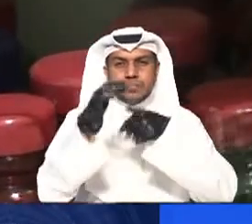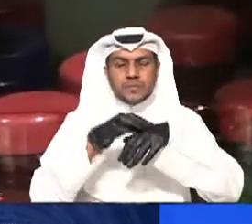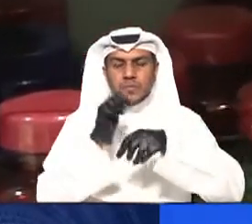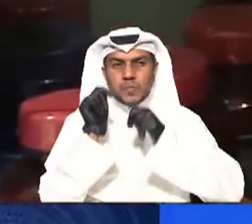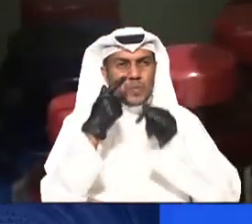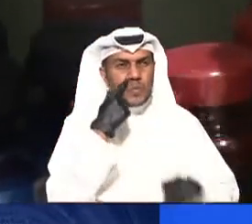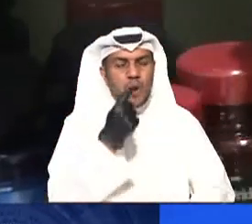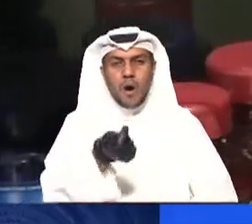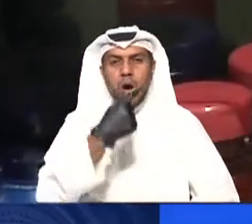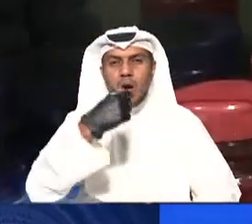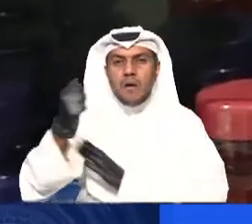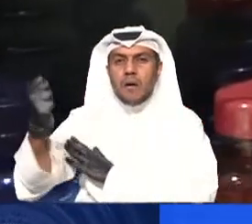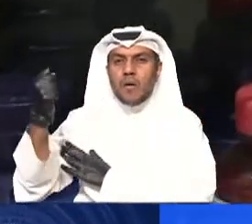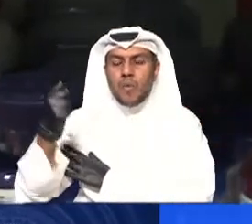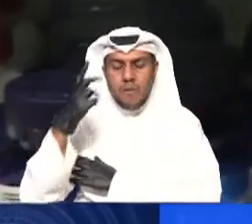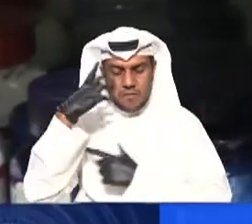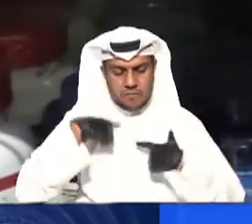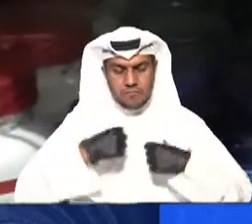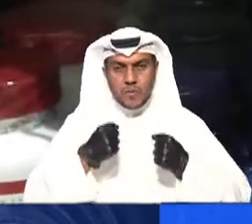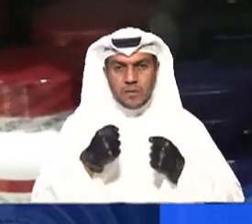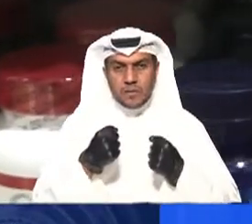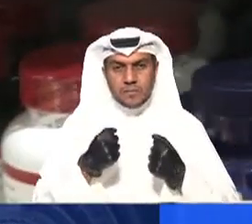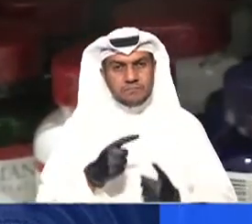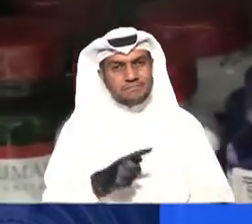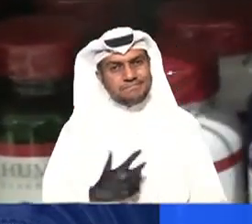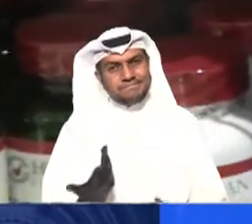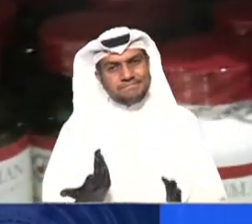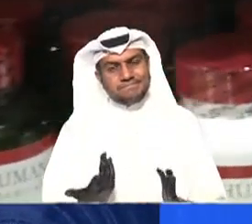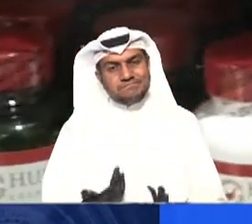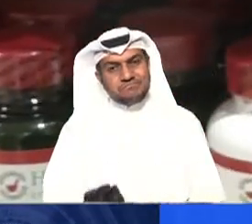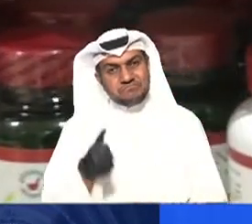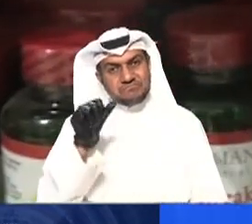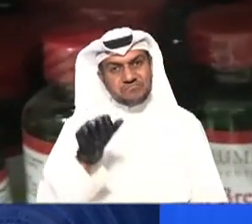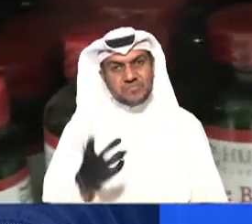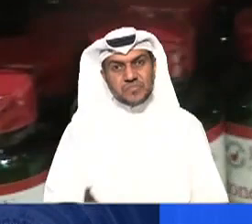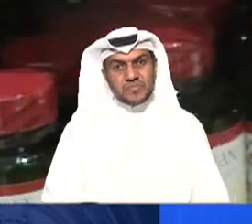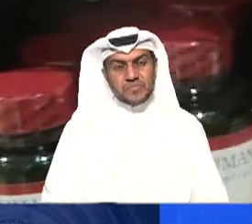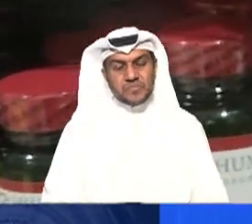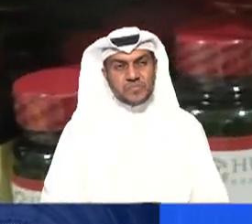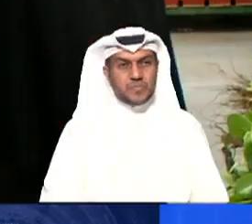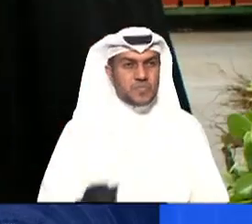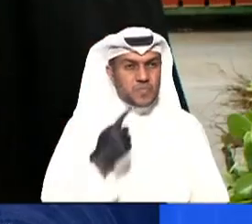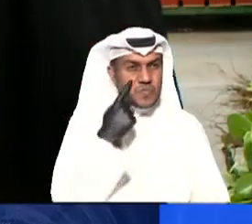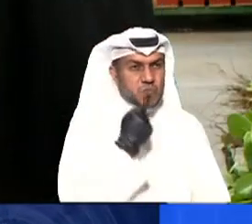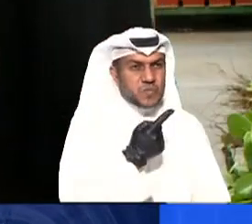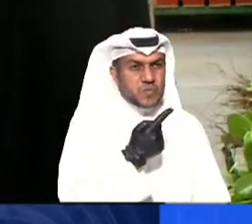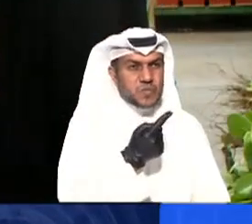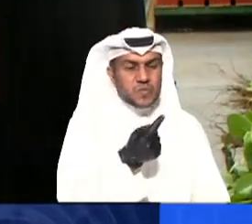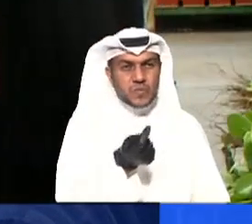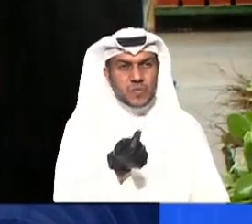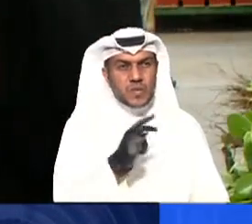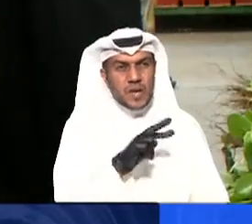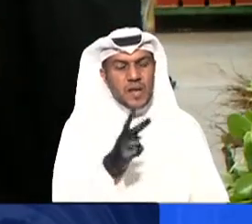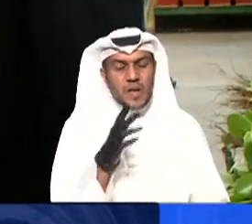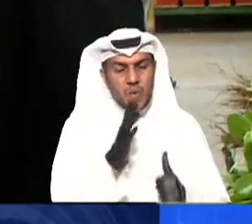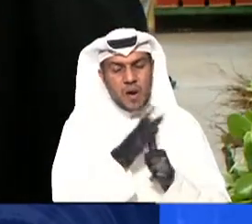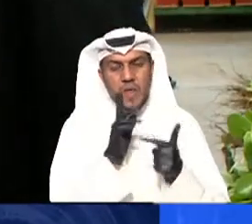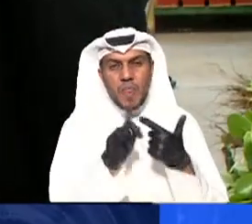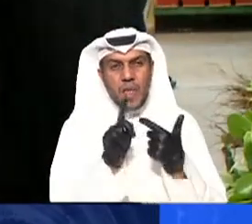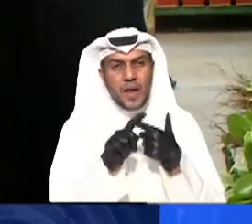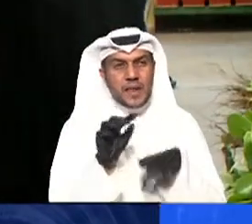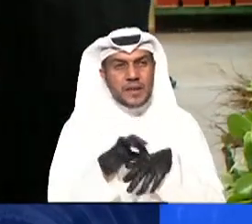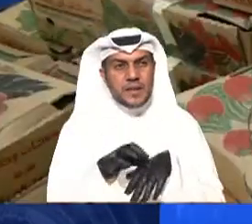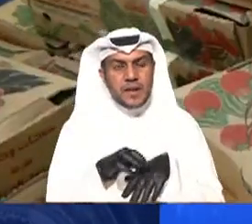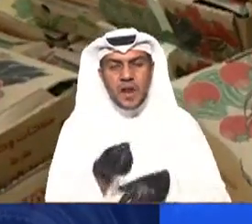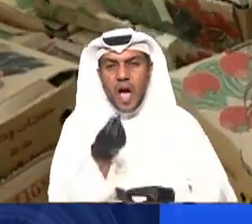لرفع مستوى مناعة الجسم لمواجهة الأمراض الفيروسية عند البعض، بينما البعض الآخر اتجه فقط